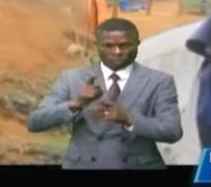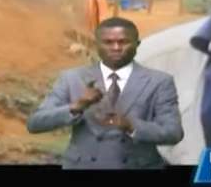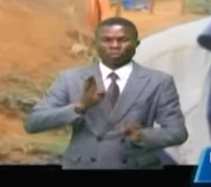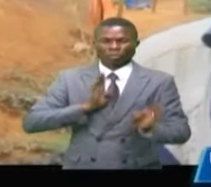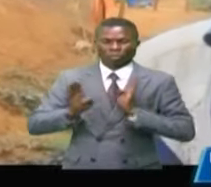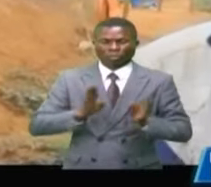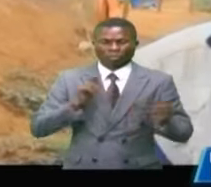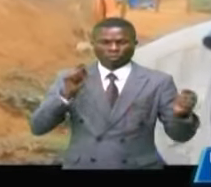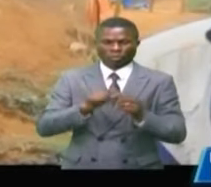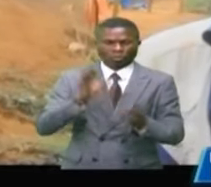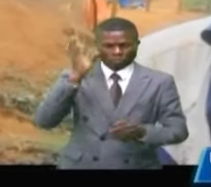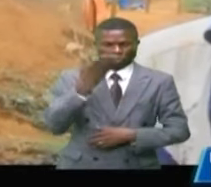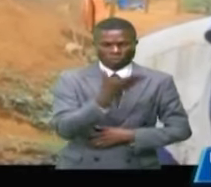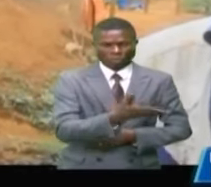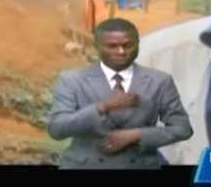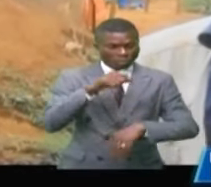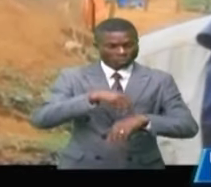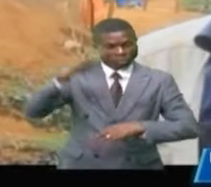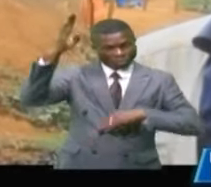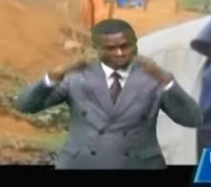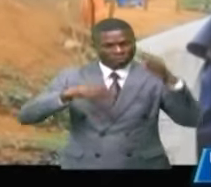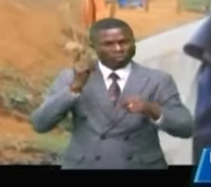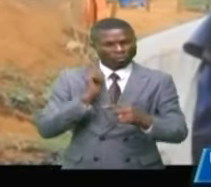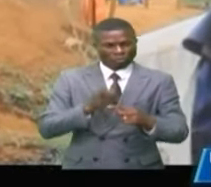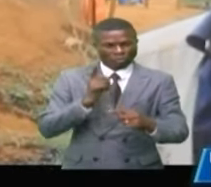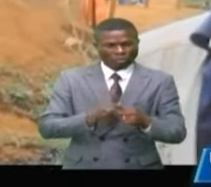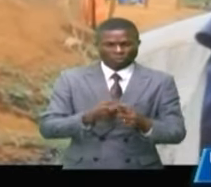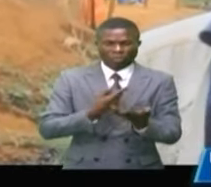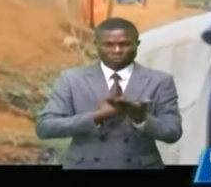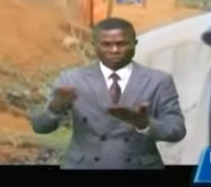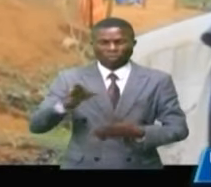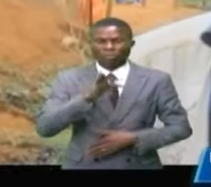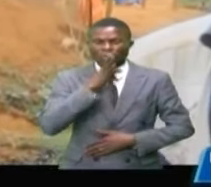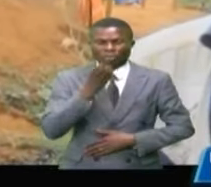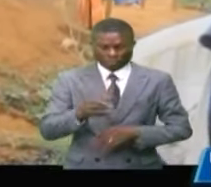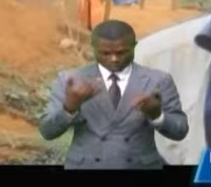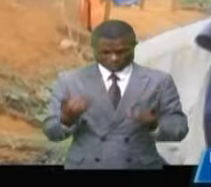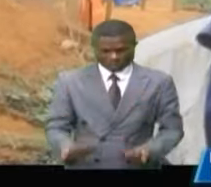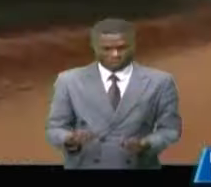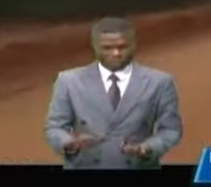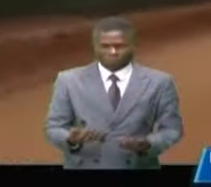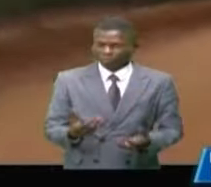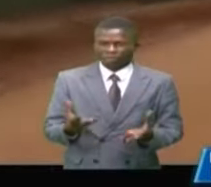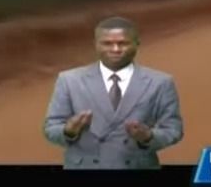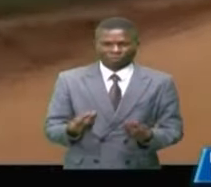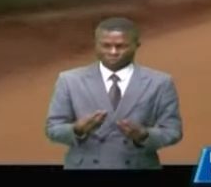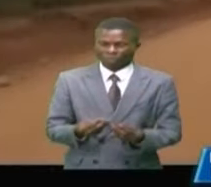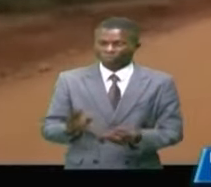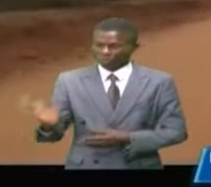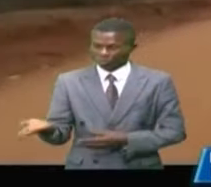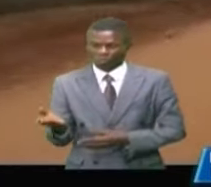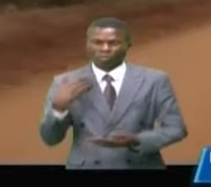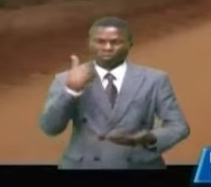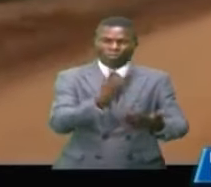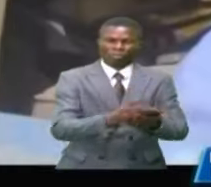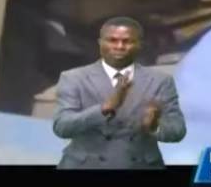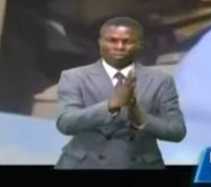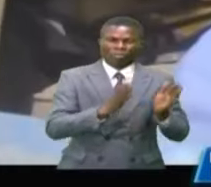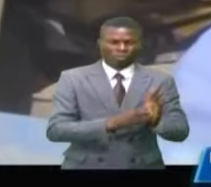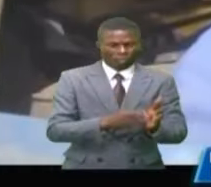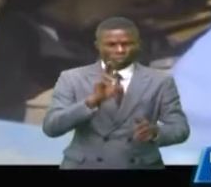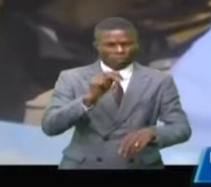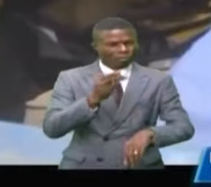Ariwara. Et pendant les saisons pluvieuses, ça nous prenait plus d'une semaine. Mais maintenant, on peut quitter le matin pour arriver à 19h ou